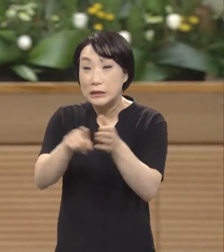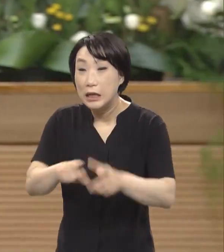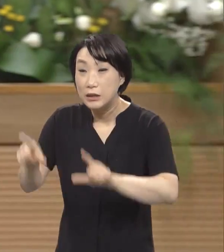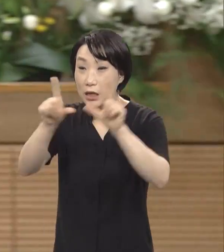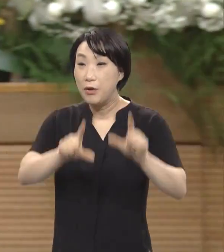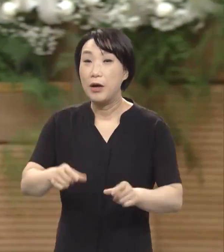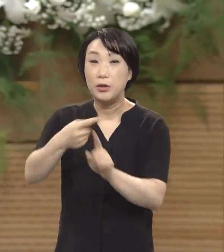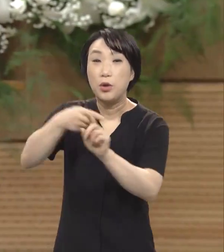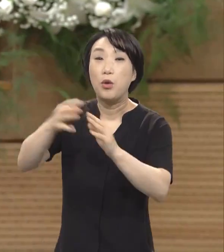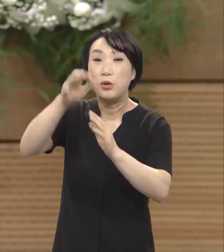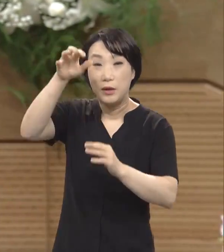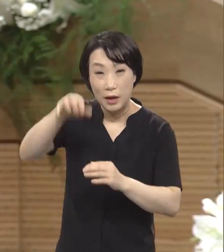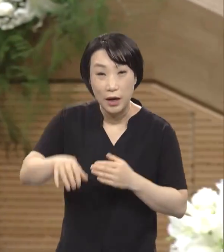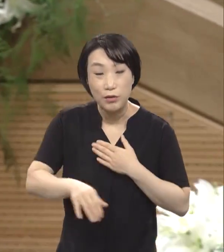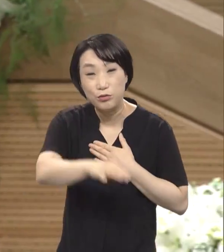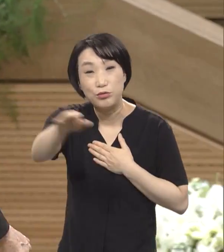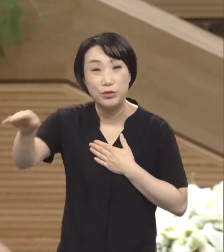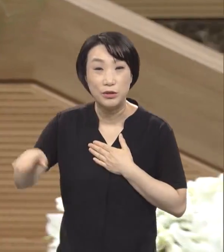신앙생활하는 교회는